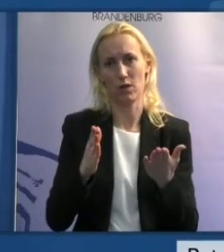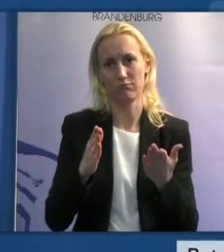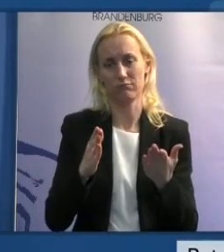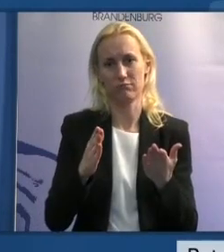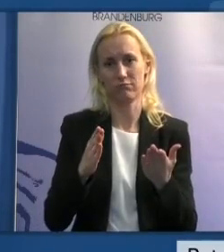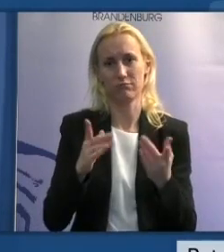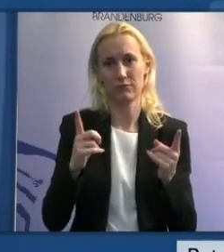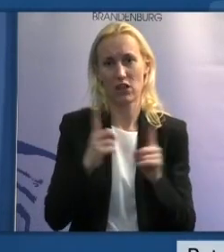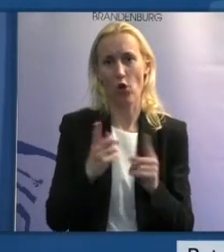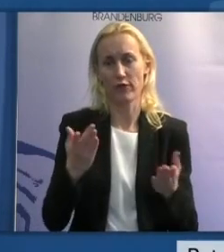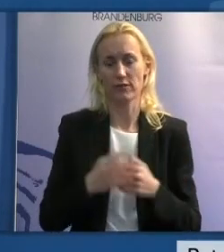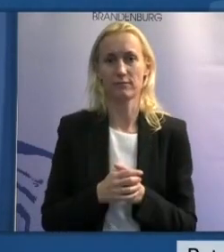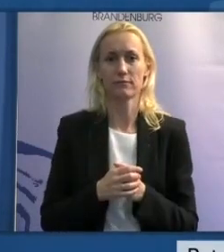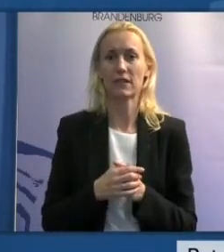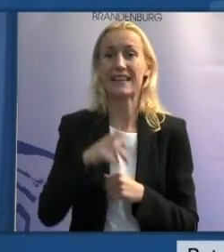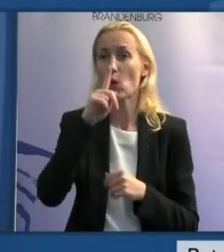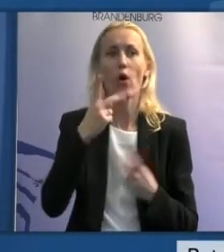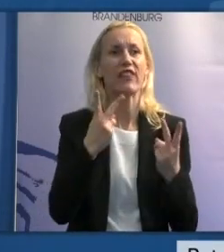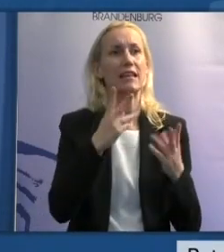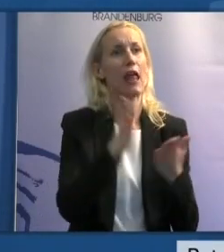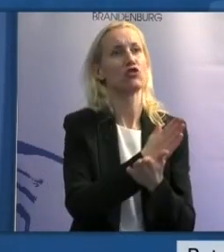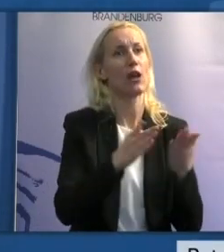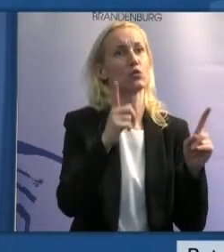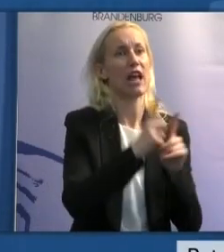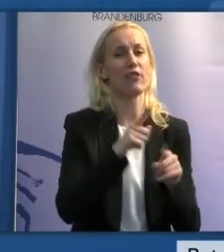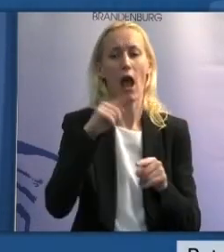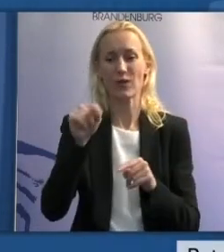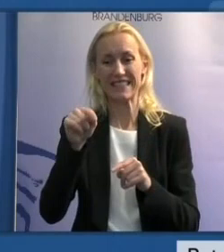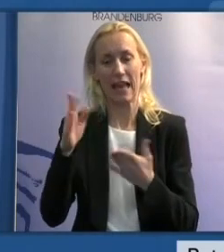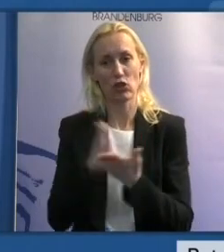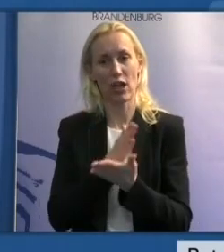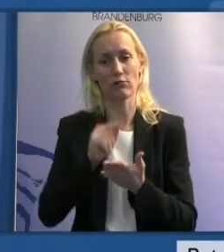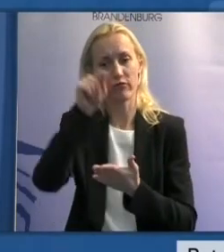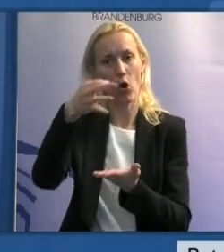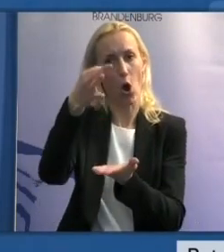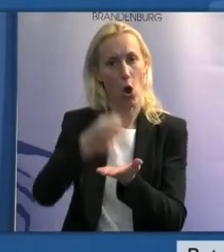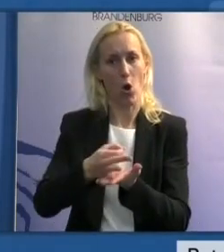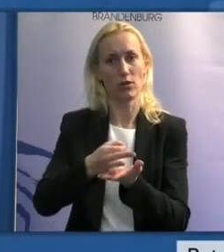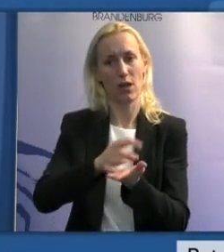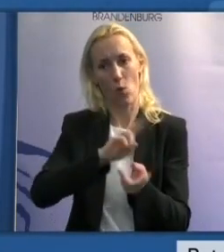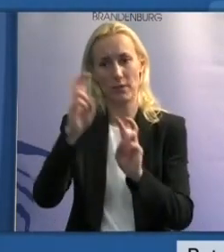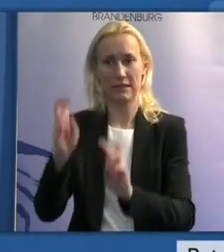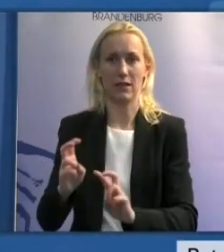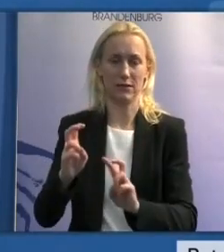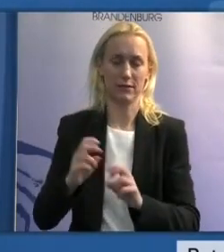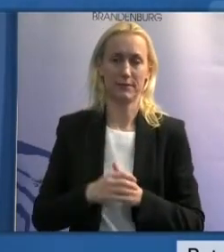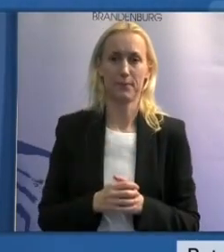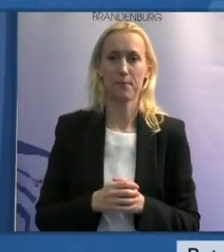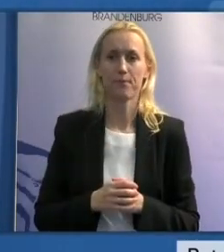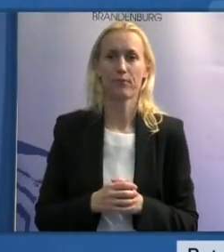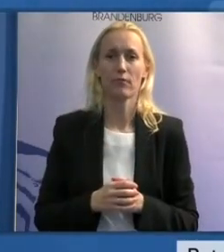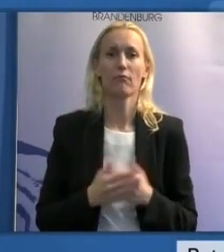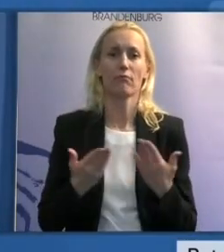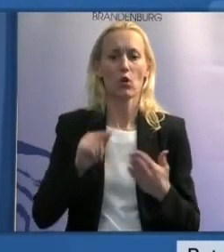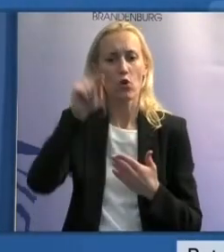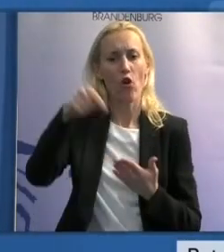ist es ja nicht nur wichtig, die Entscheidungen zu treffen, sondern wichtig ist, dass diese Entscheidungen dann auch vor Ort umgesetzt werden und damit